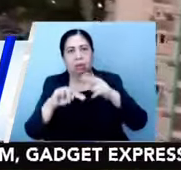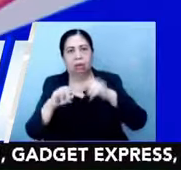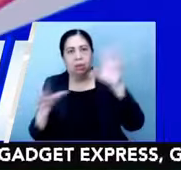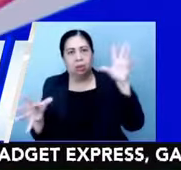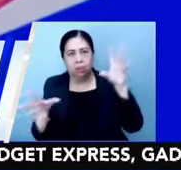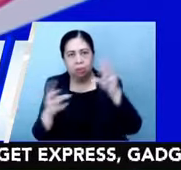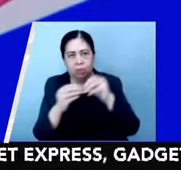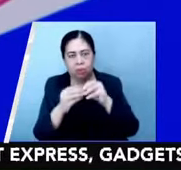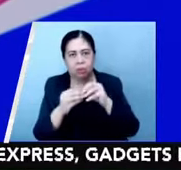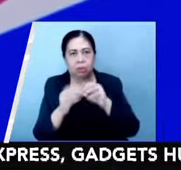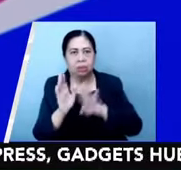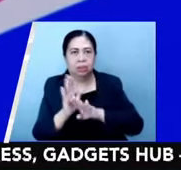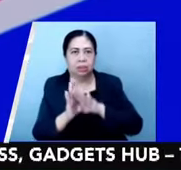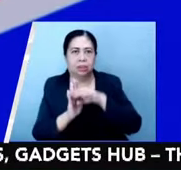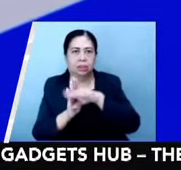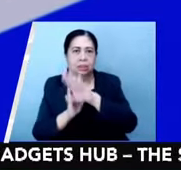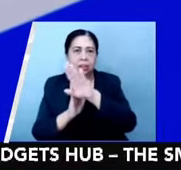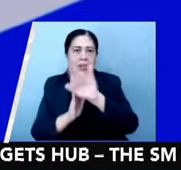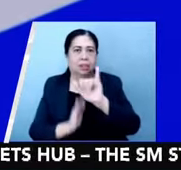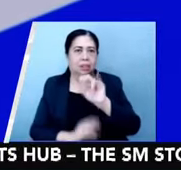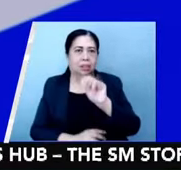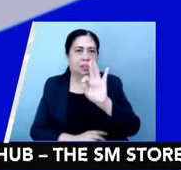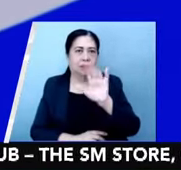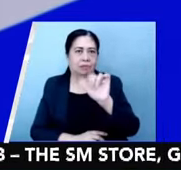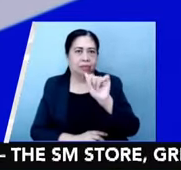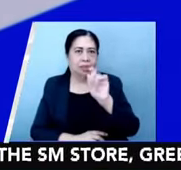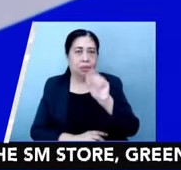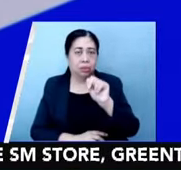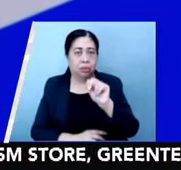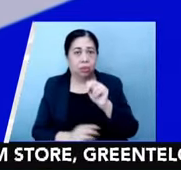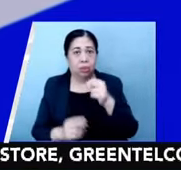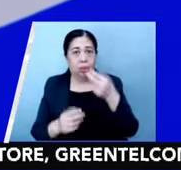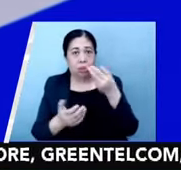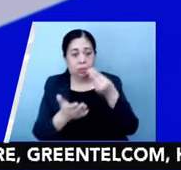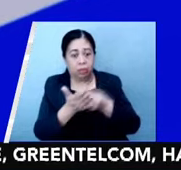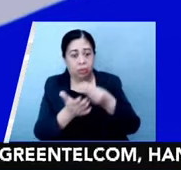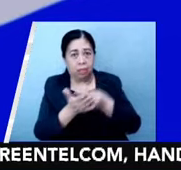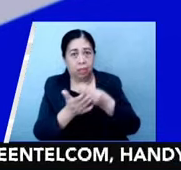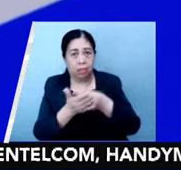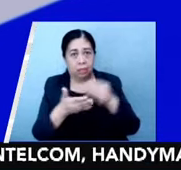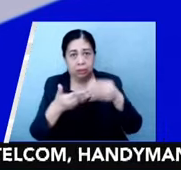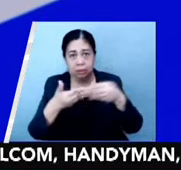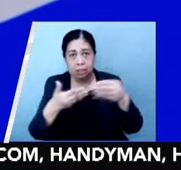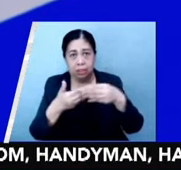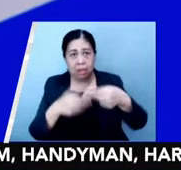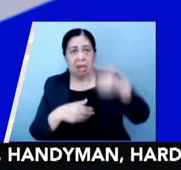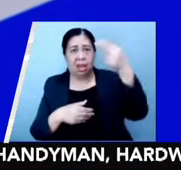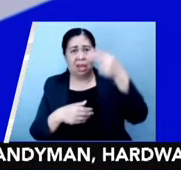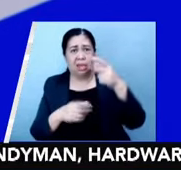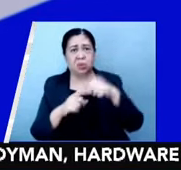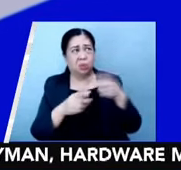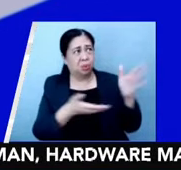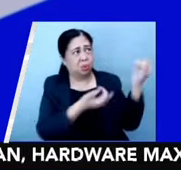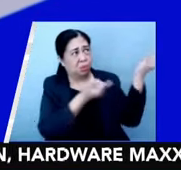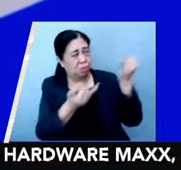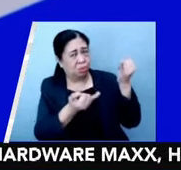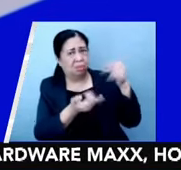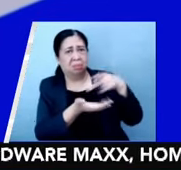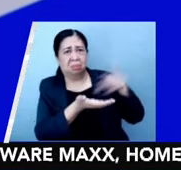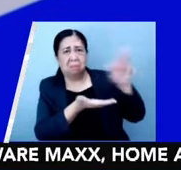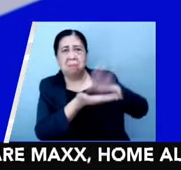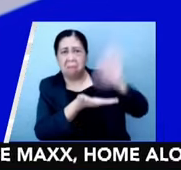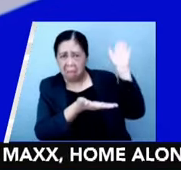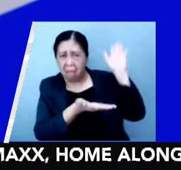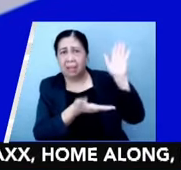bansa. Tumataas yung dolyar, syempre tumataas yung importation costs. Yung mas nagiging mahal mag-import at ang implikasyon nun,